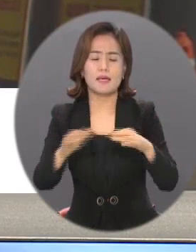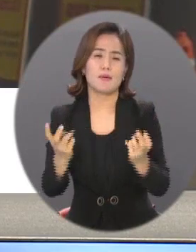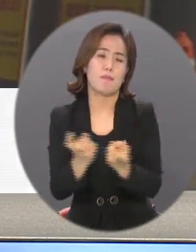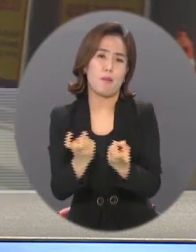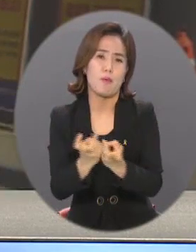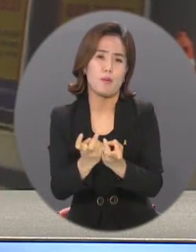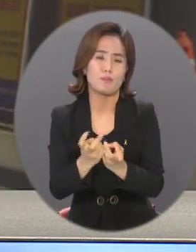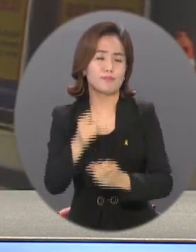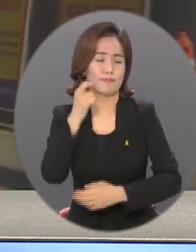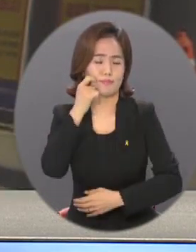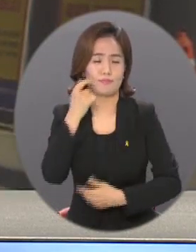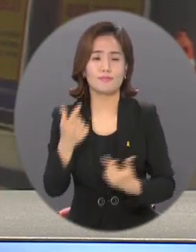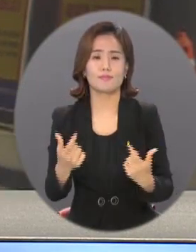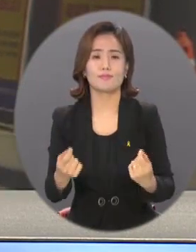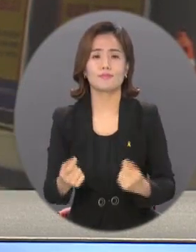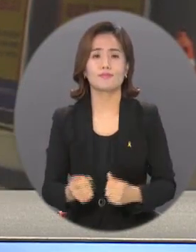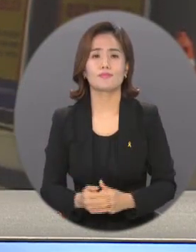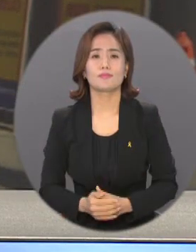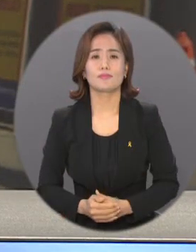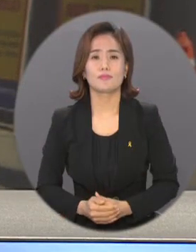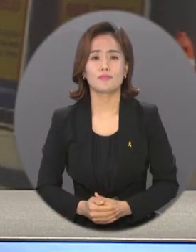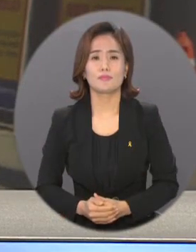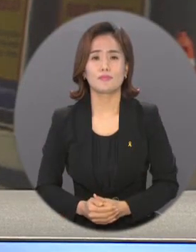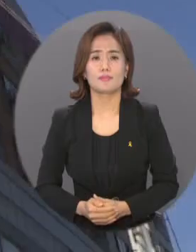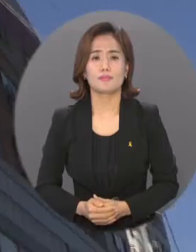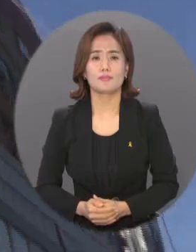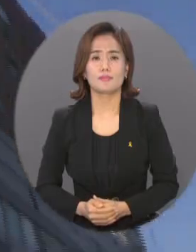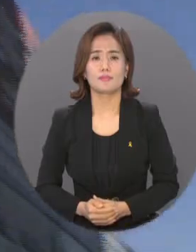못하고 있습니다. 임지은 기자가 취재했습니다.